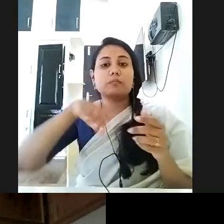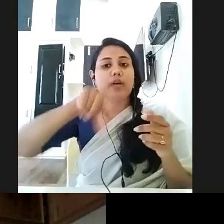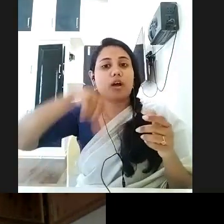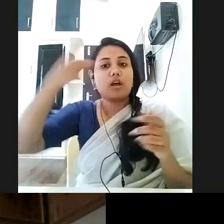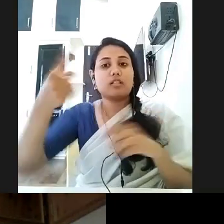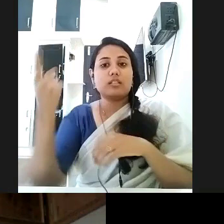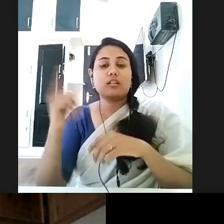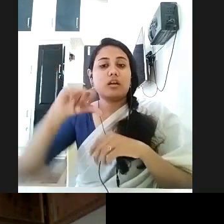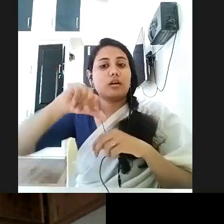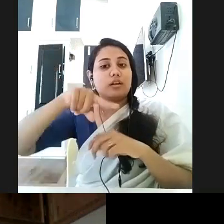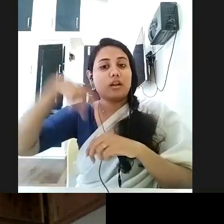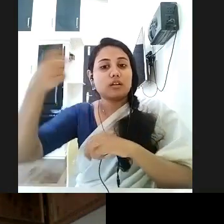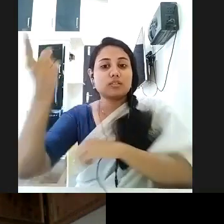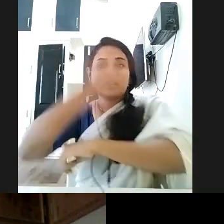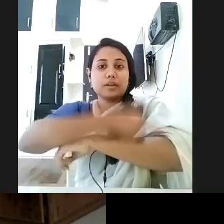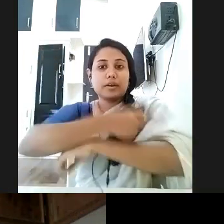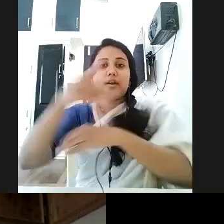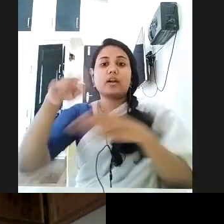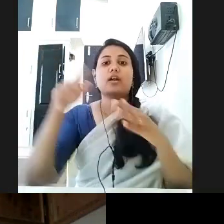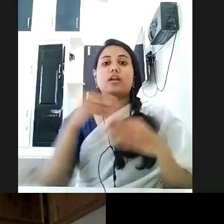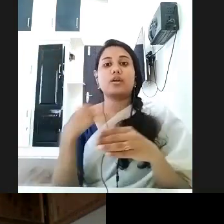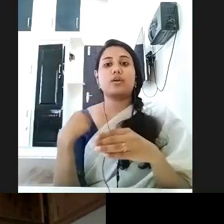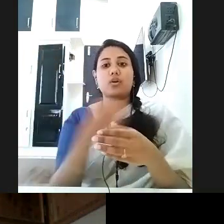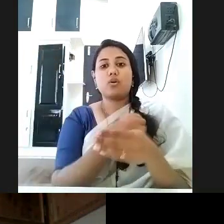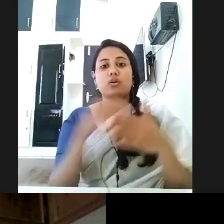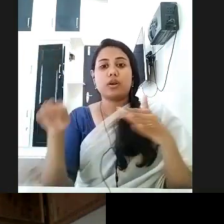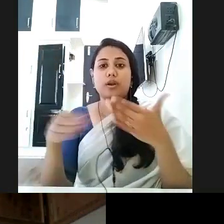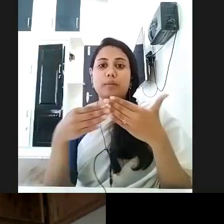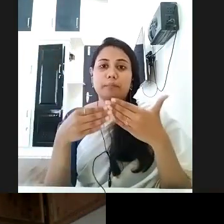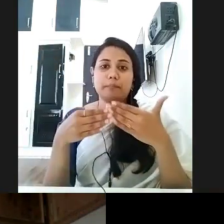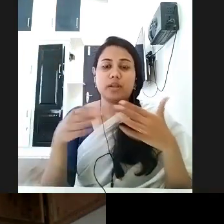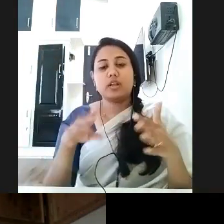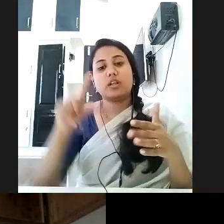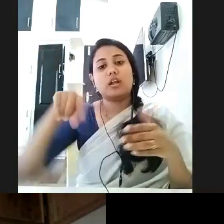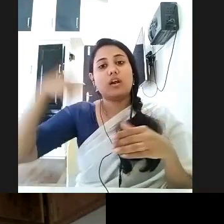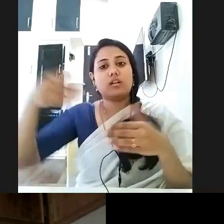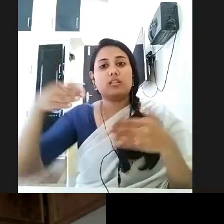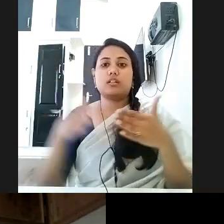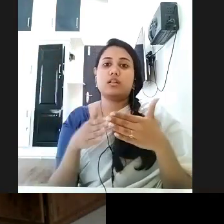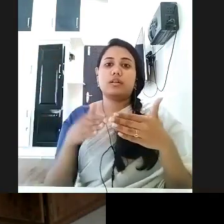എല്ലാ ഡോക്ടേഴ്സിനും വിസിറ്റ് എല്ലാം കഴിഞ്ഞിട്ട് അന്ന് നിങ്ങൾക്ക് മടങ്ങാൻ പറ്റുന്നതായിരിക്കും.